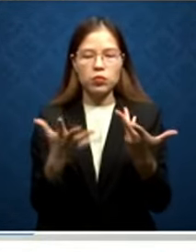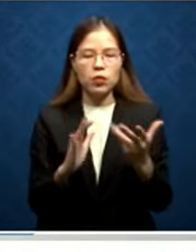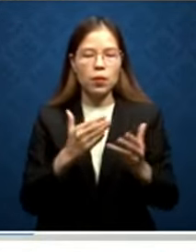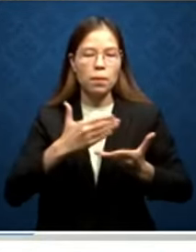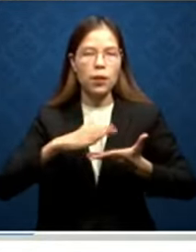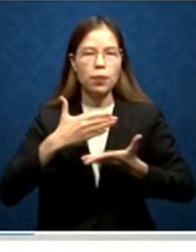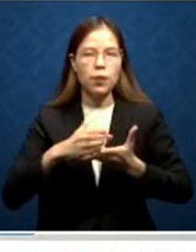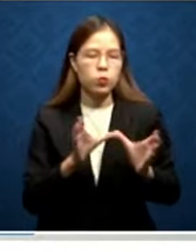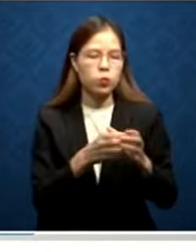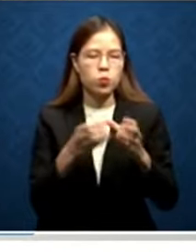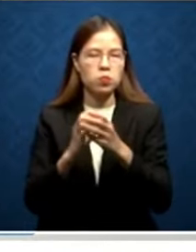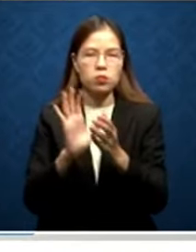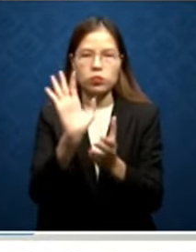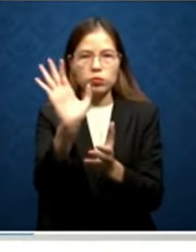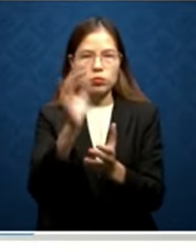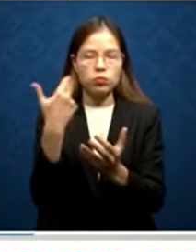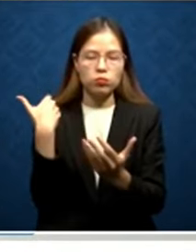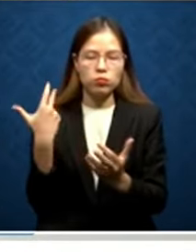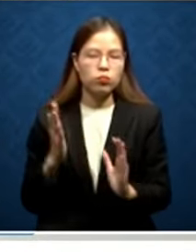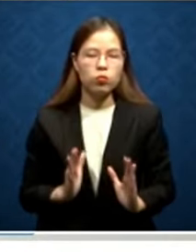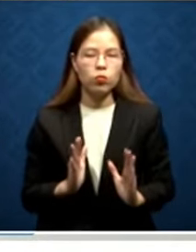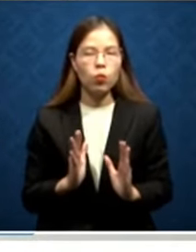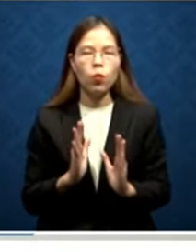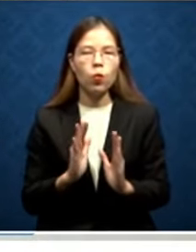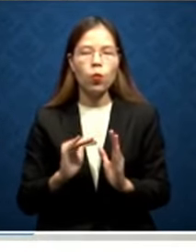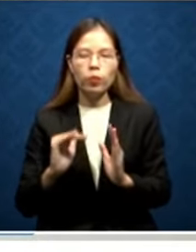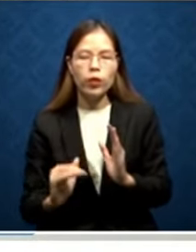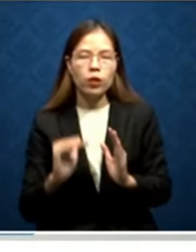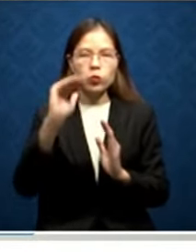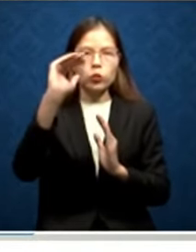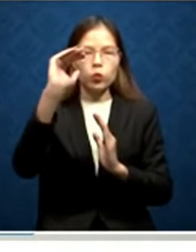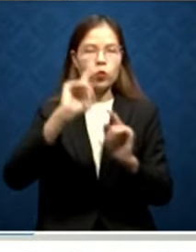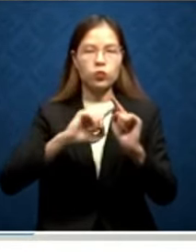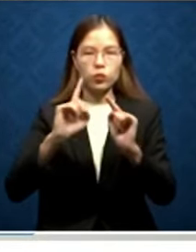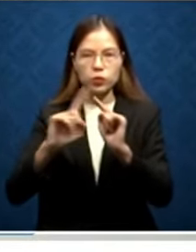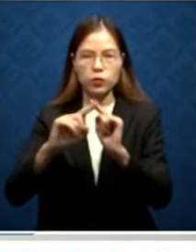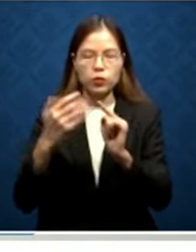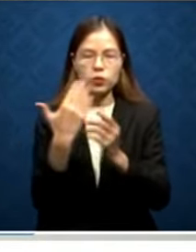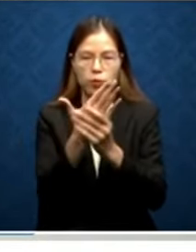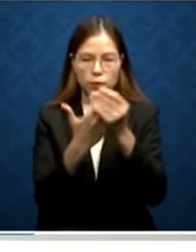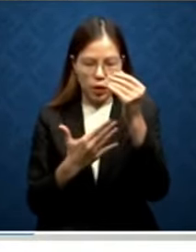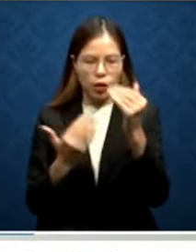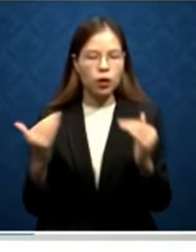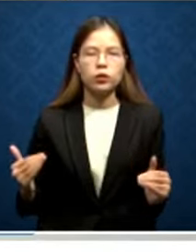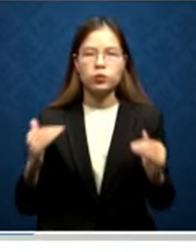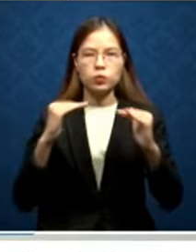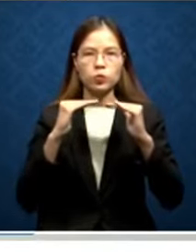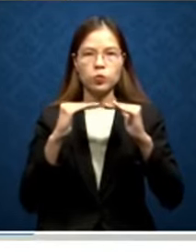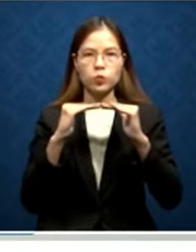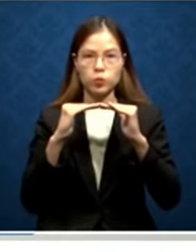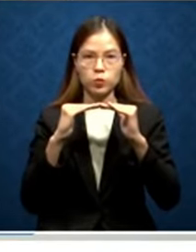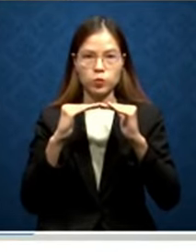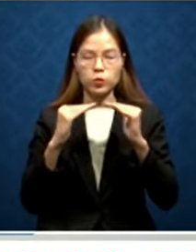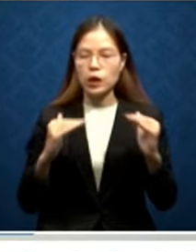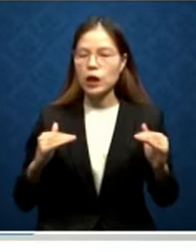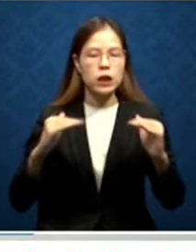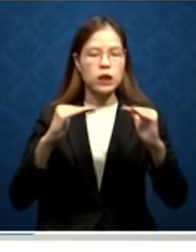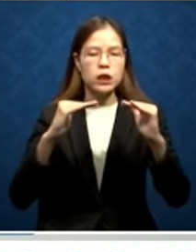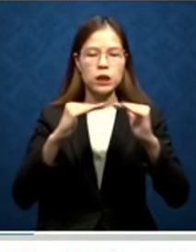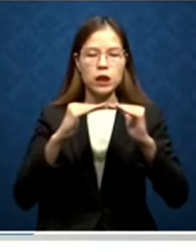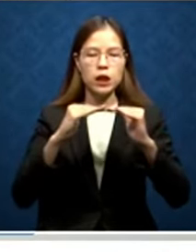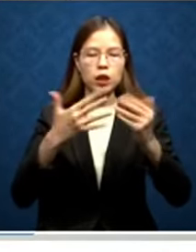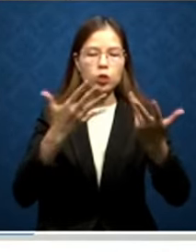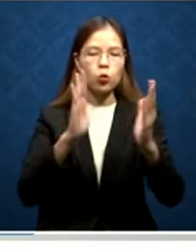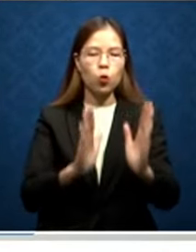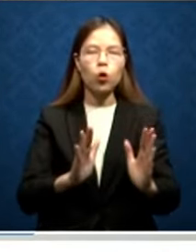ราจะต้อนรับคนทุกวัยสภาคือพื้นที่แห่งความเท่าเทียมกันเราเคารพสิทธิมนุษยช